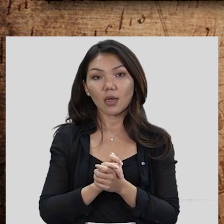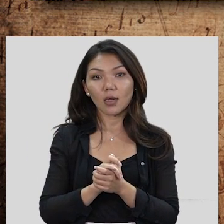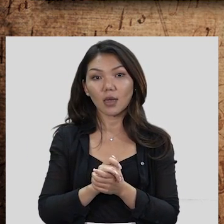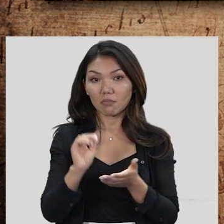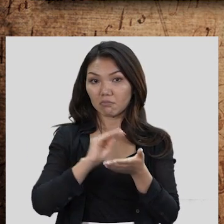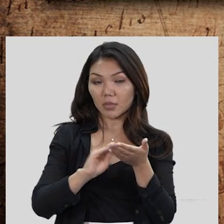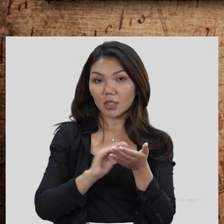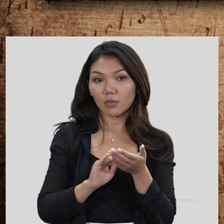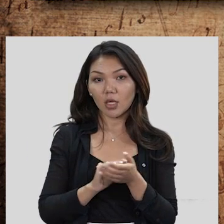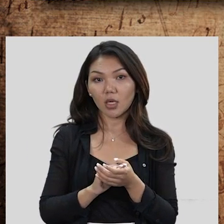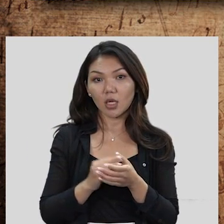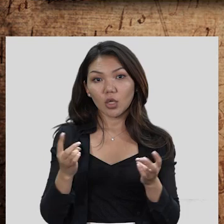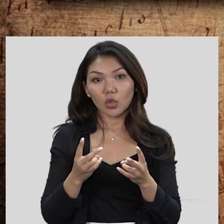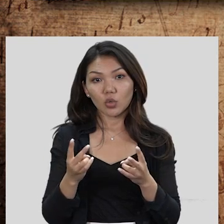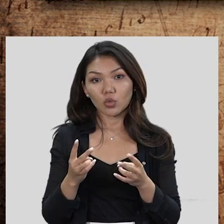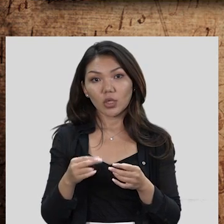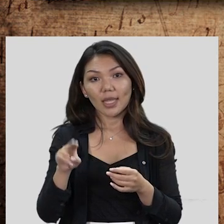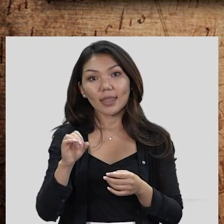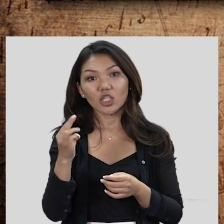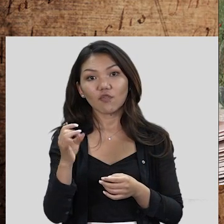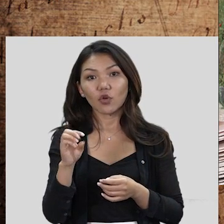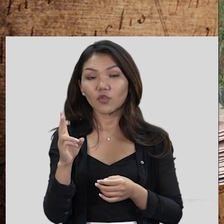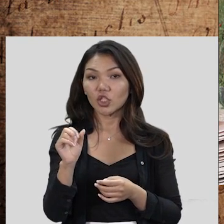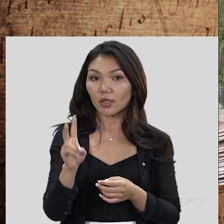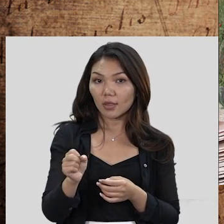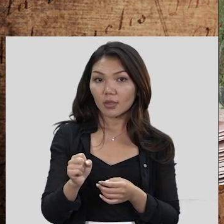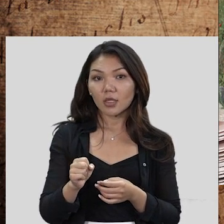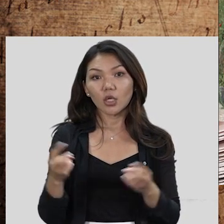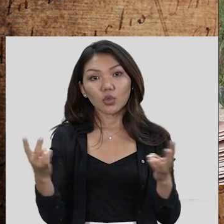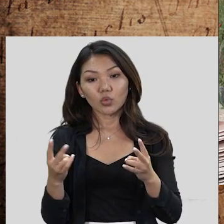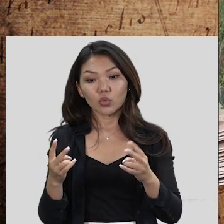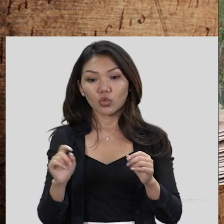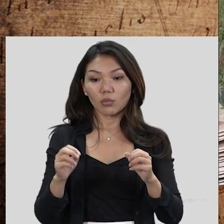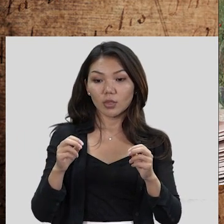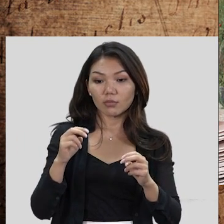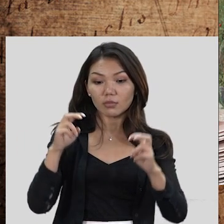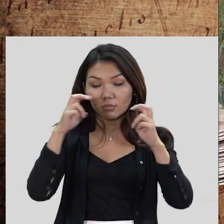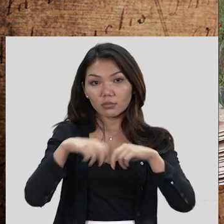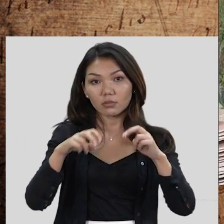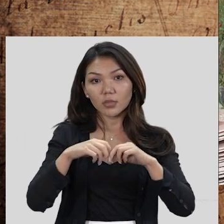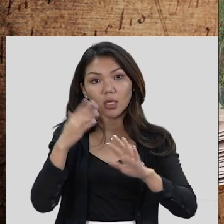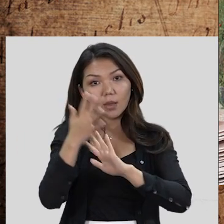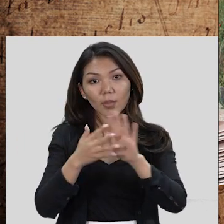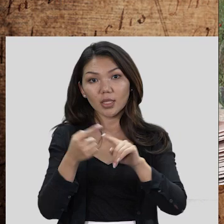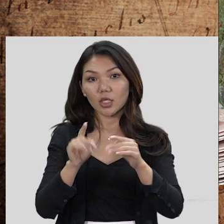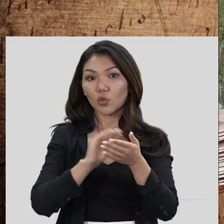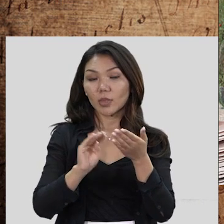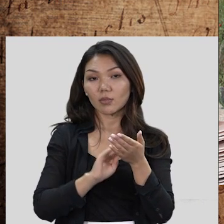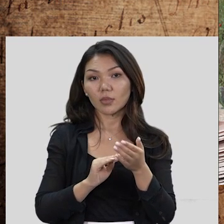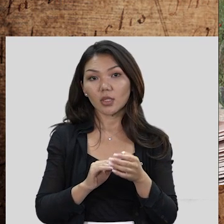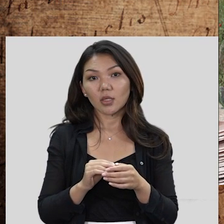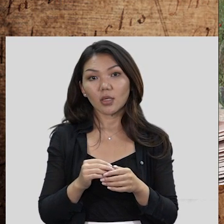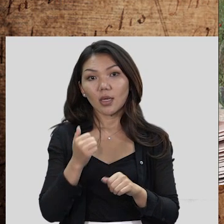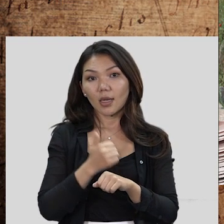очередь его чтеца дешифровщики главным подспорьем для дешифровщики является так называемые биллинга